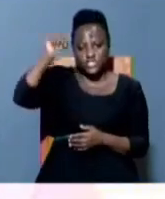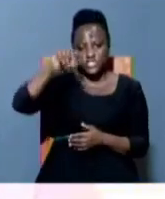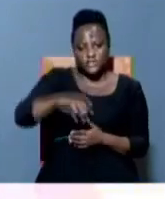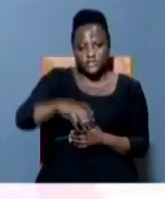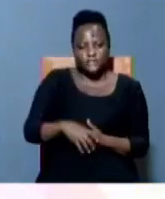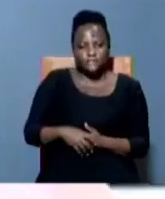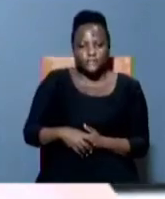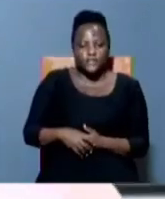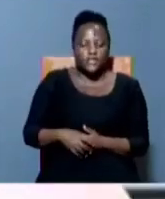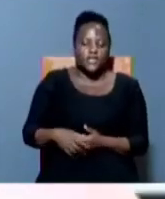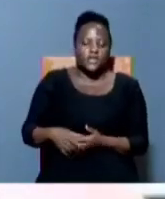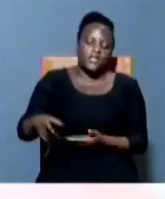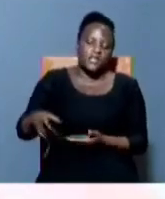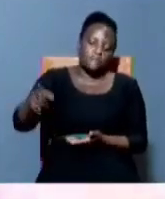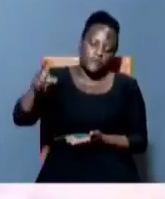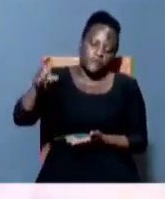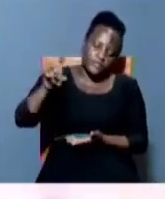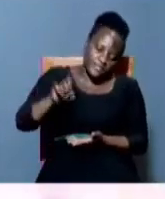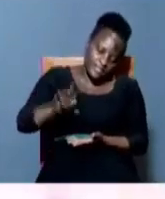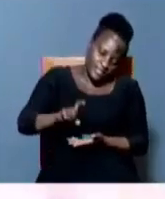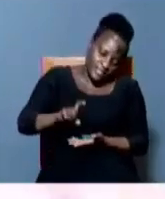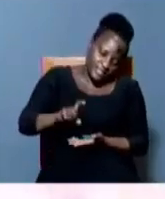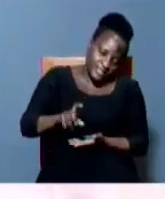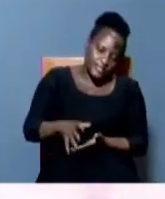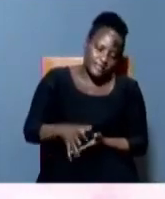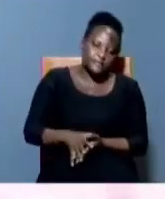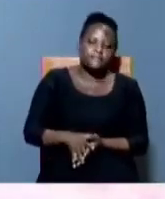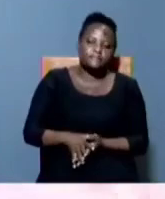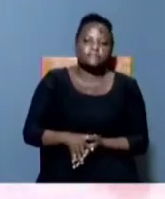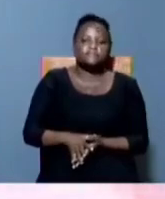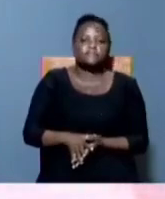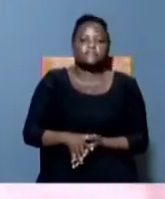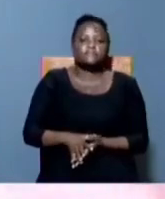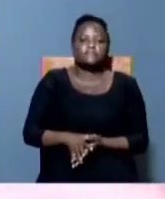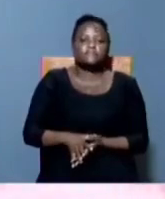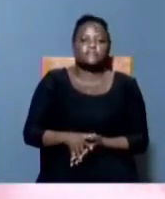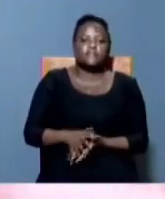Zinapo zidi, tembeeni watu wa haki,